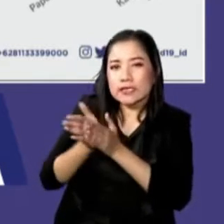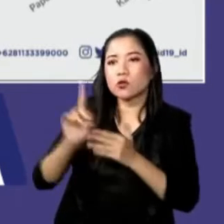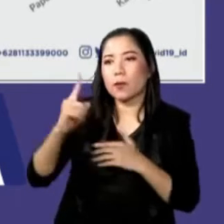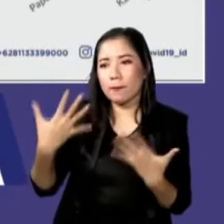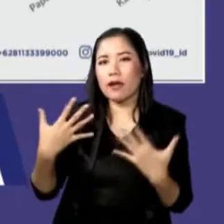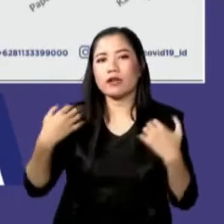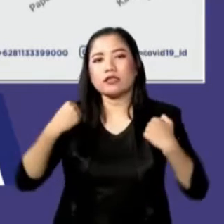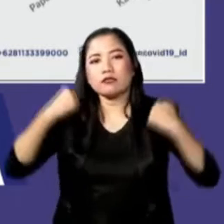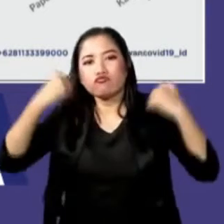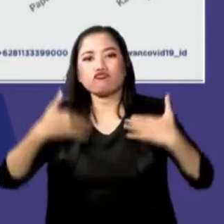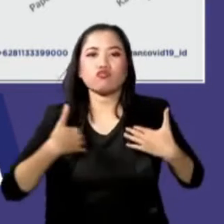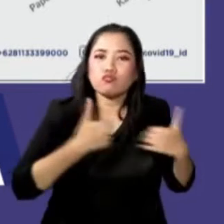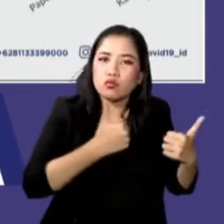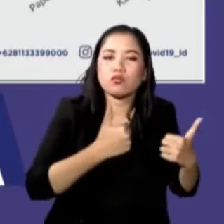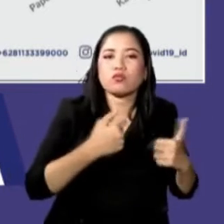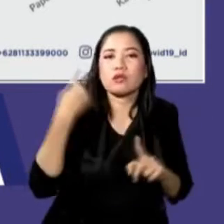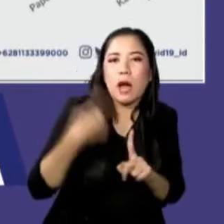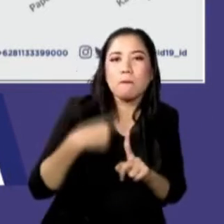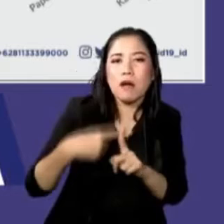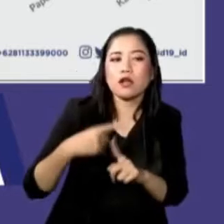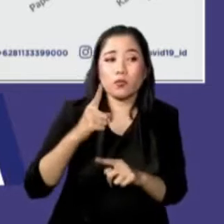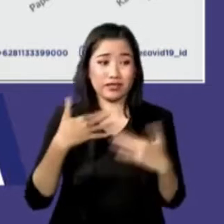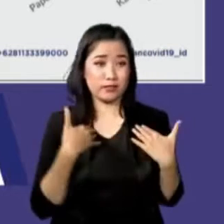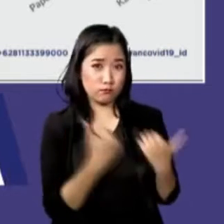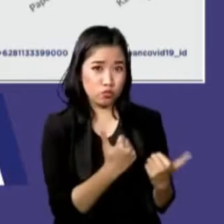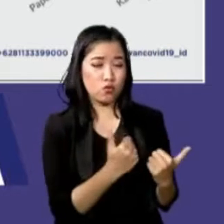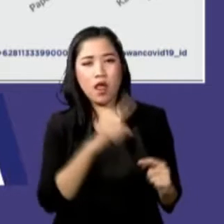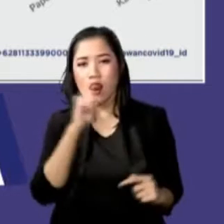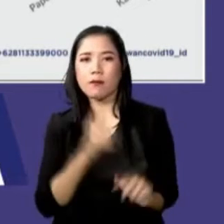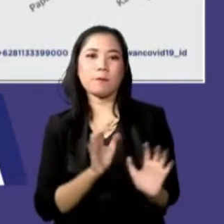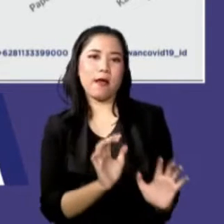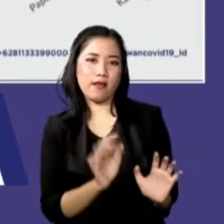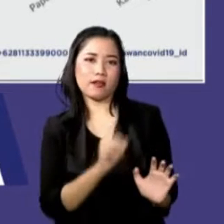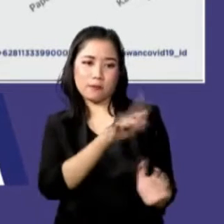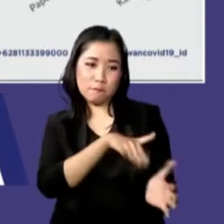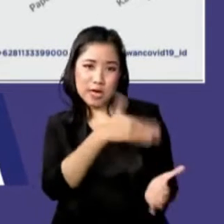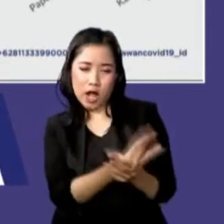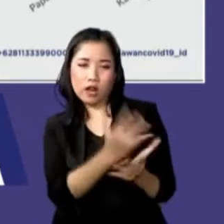meningkatkan kesembuhan lebih tinggi daripada peningkatan kasus positif dan kematian.